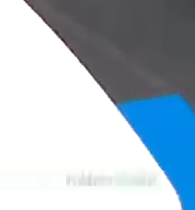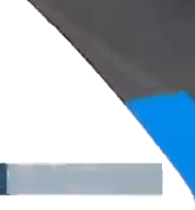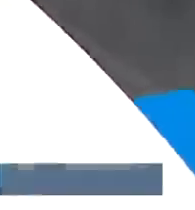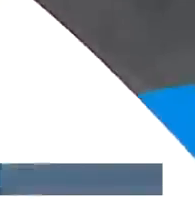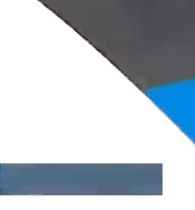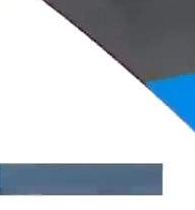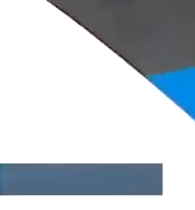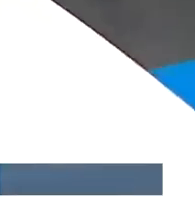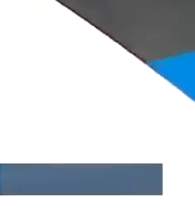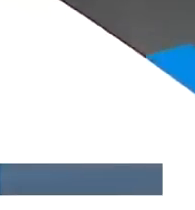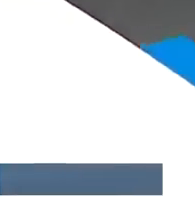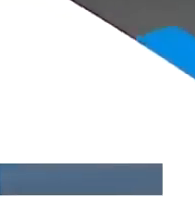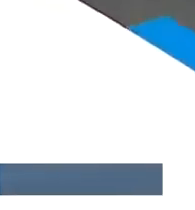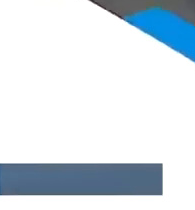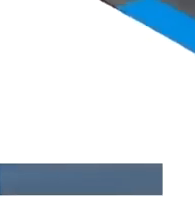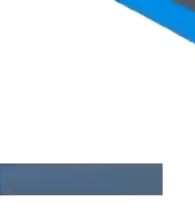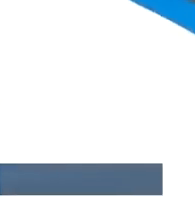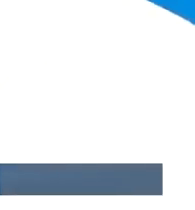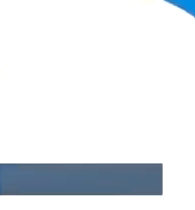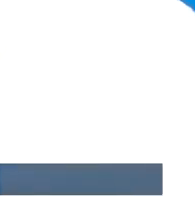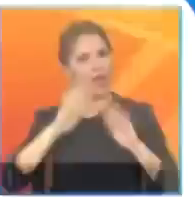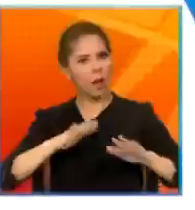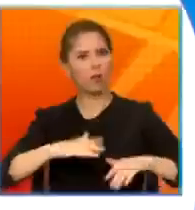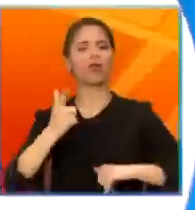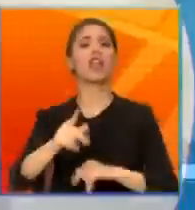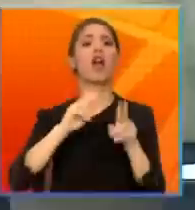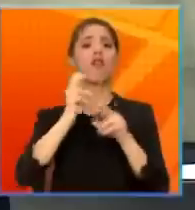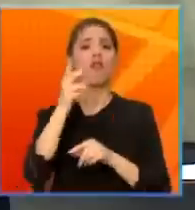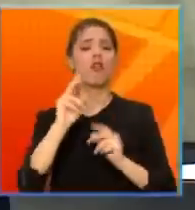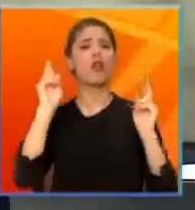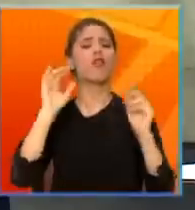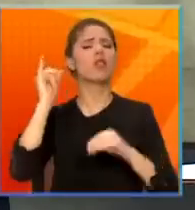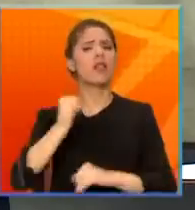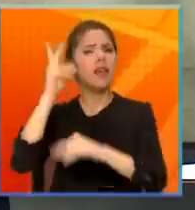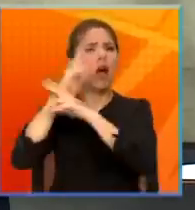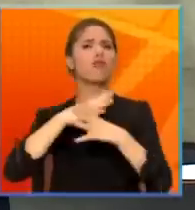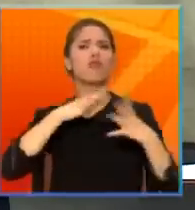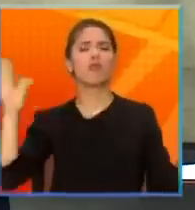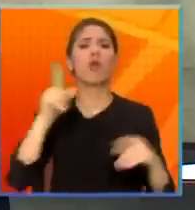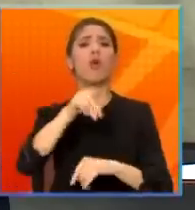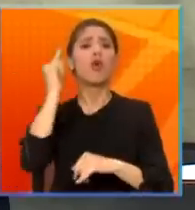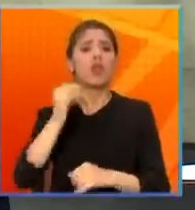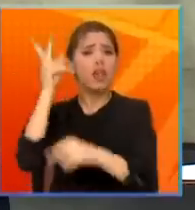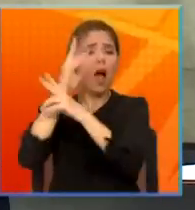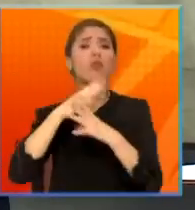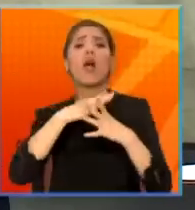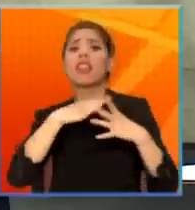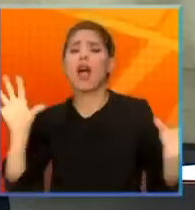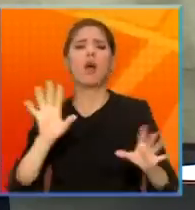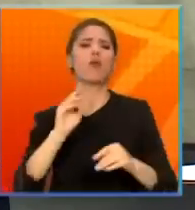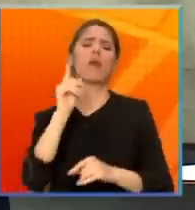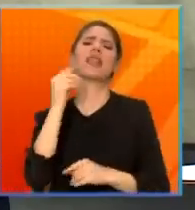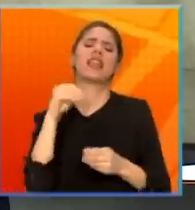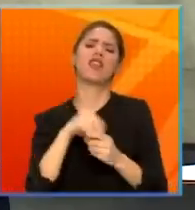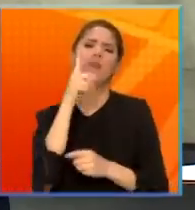Haberin merkezinden, ATV Haber Merkezi'nden günün gelişmeleriyle birlikteyiz. Koronavirüs kabusu büyüyor ve o kabusun daha da büyümemesi